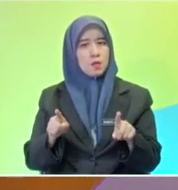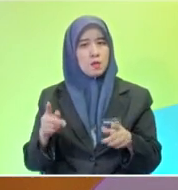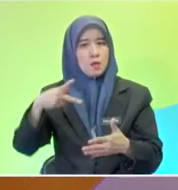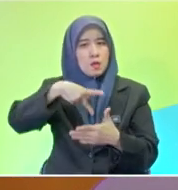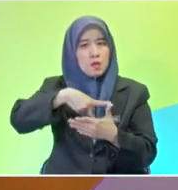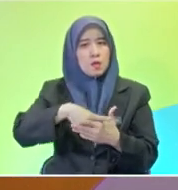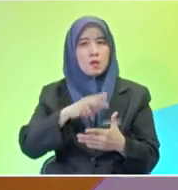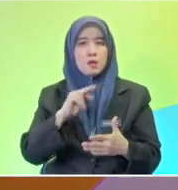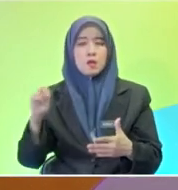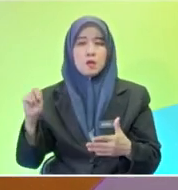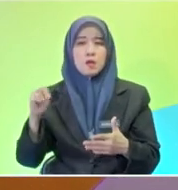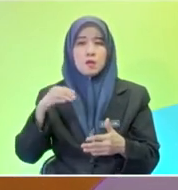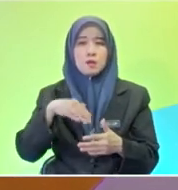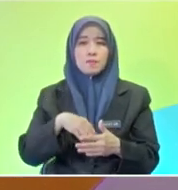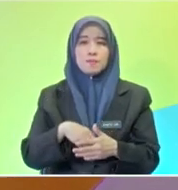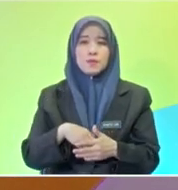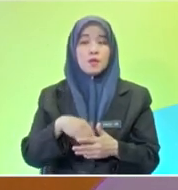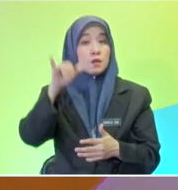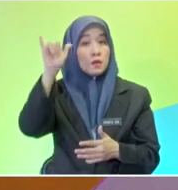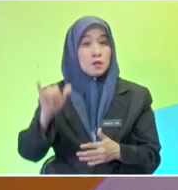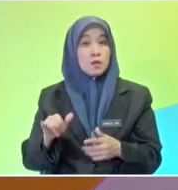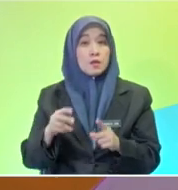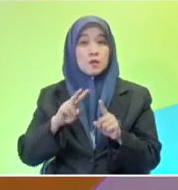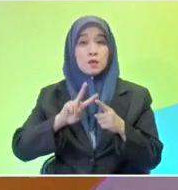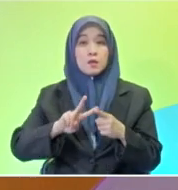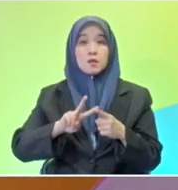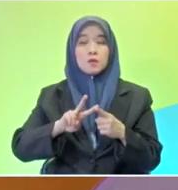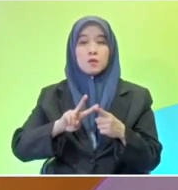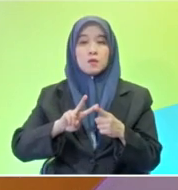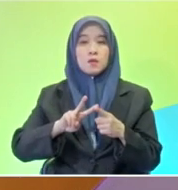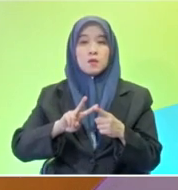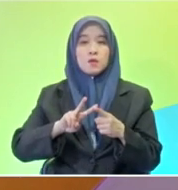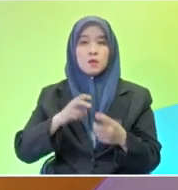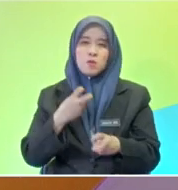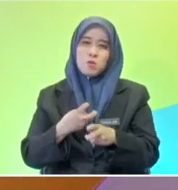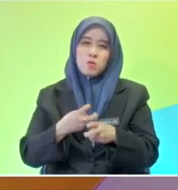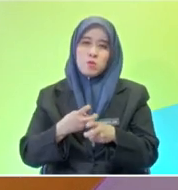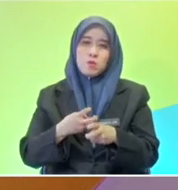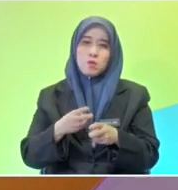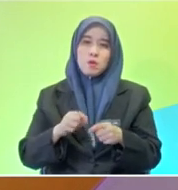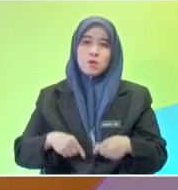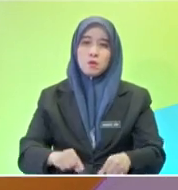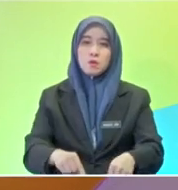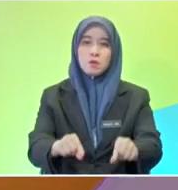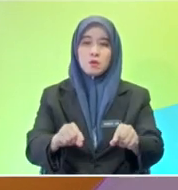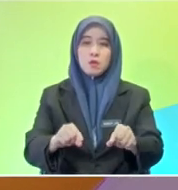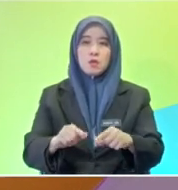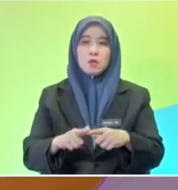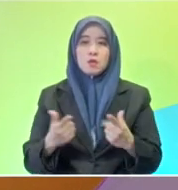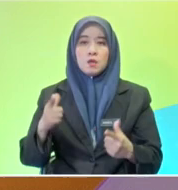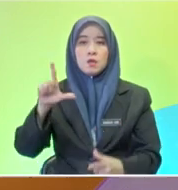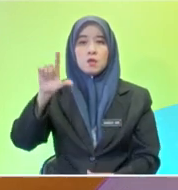Okey, yang kedua, Fika? Yang kedua adalah yang ini yang susah nak bergerak tu. Lihat betul tanahnya ya.